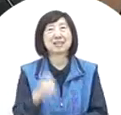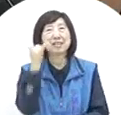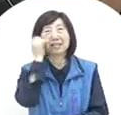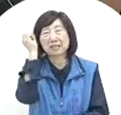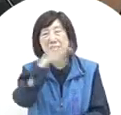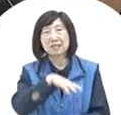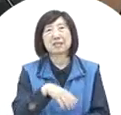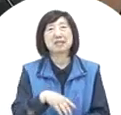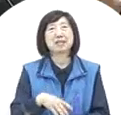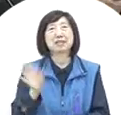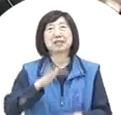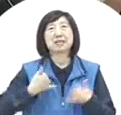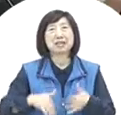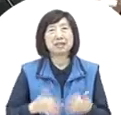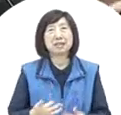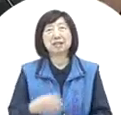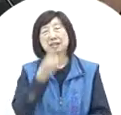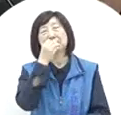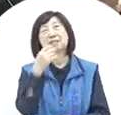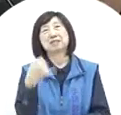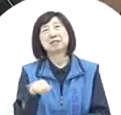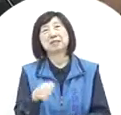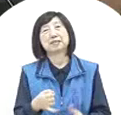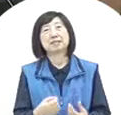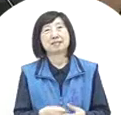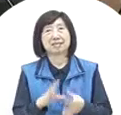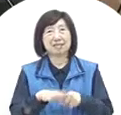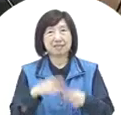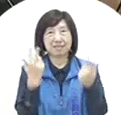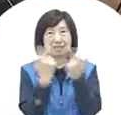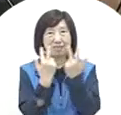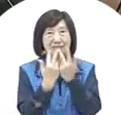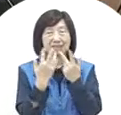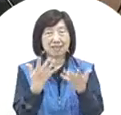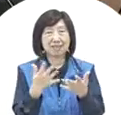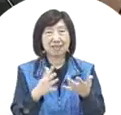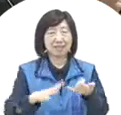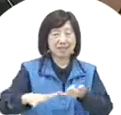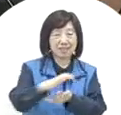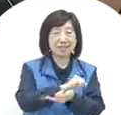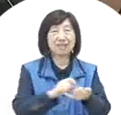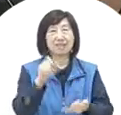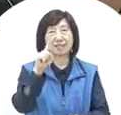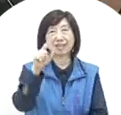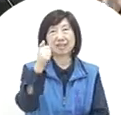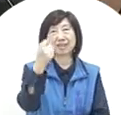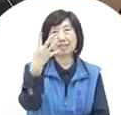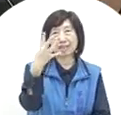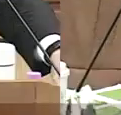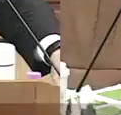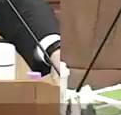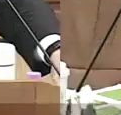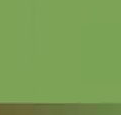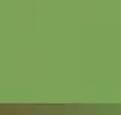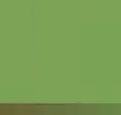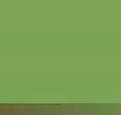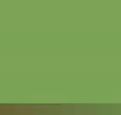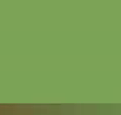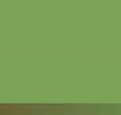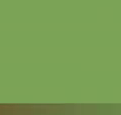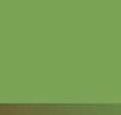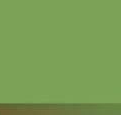好、不开心，也吃不好，因为我们新北市在全台湾有154万的使用